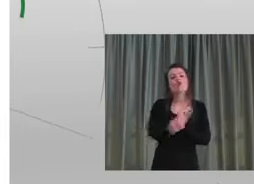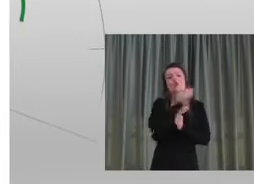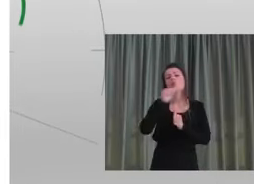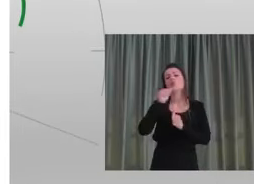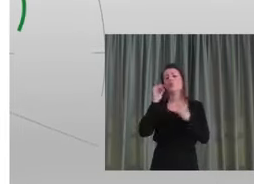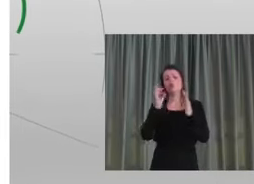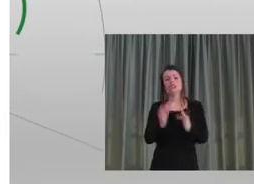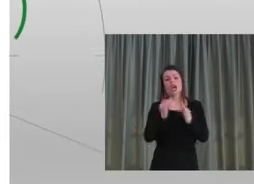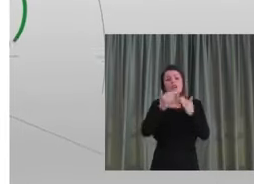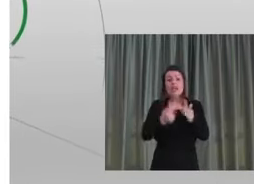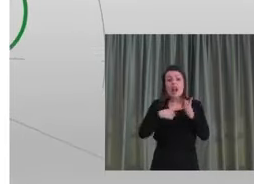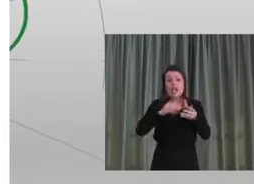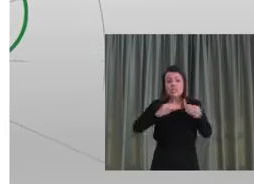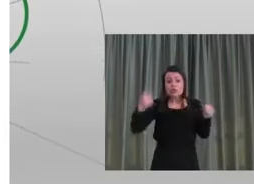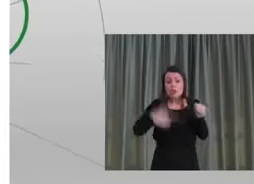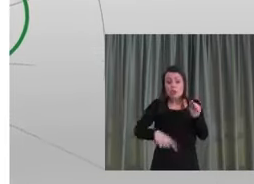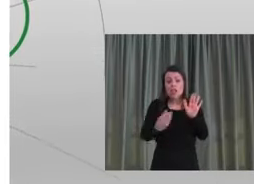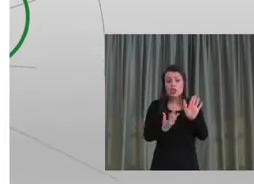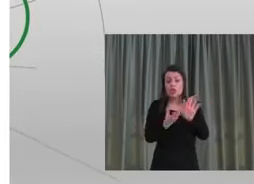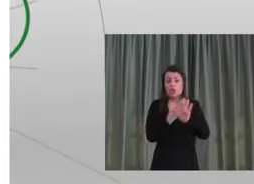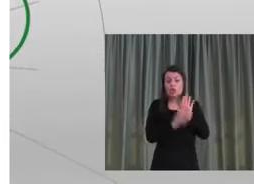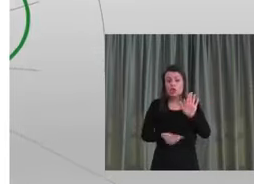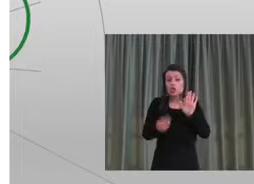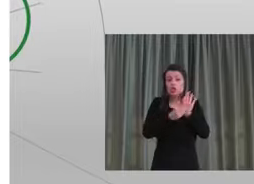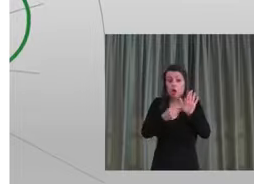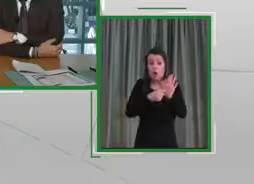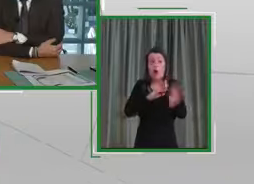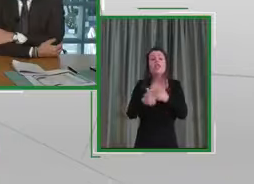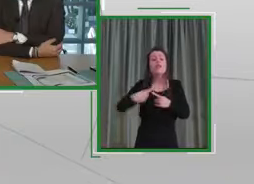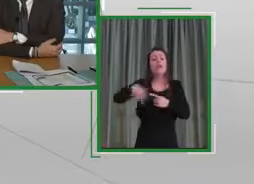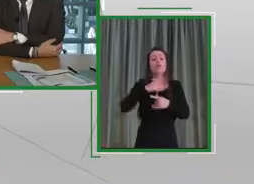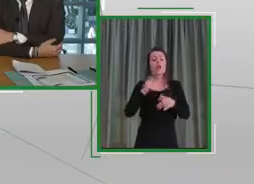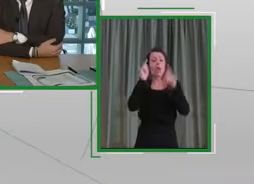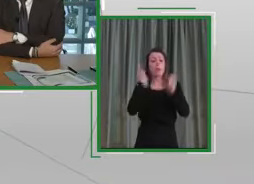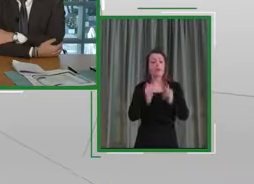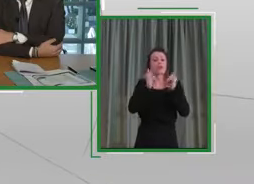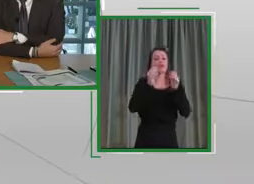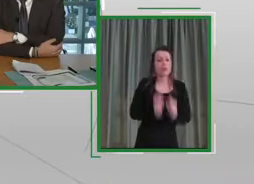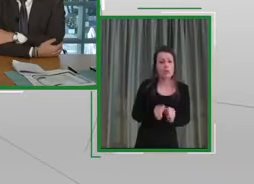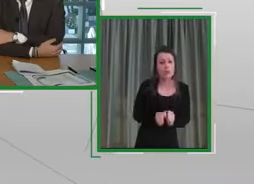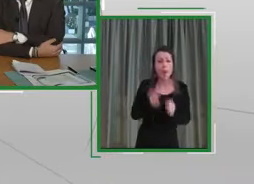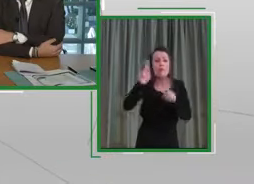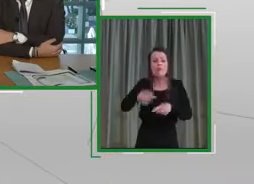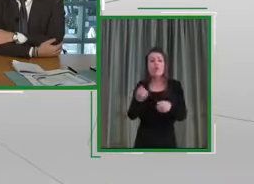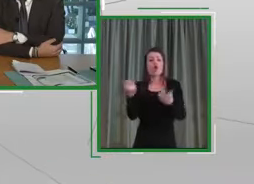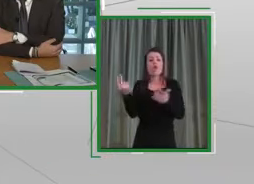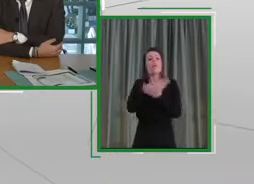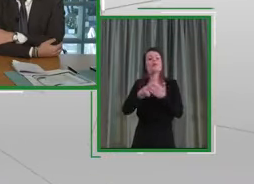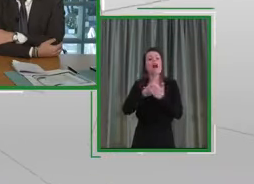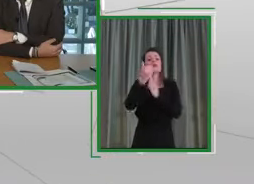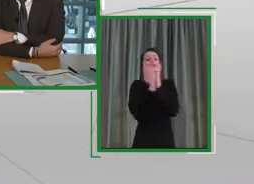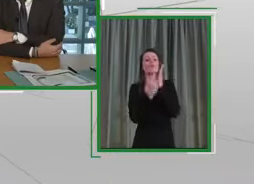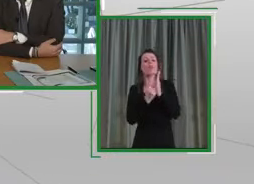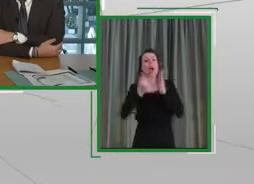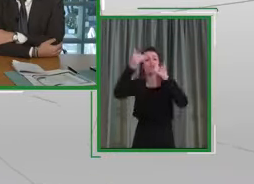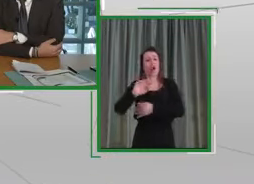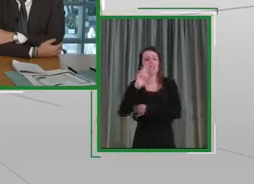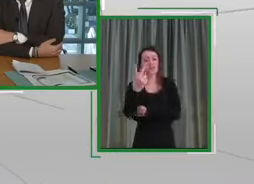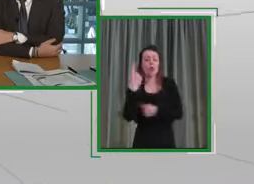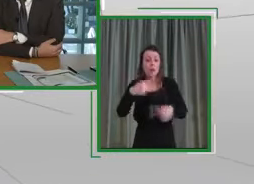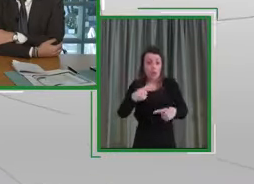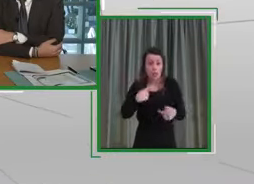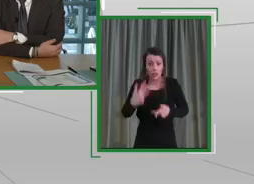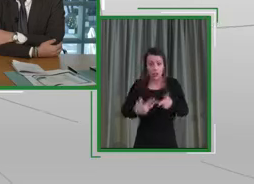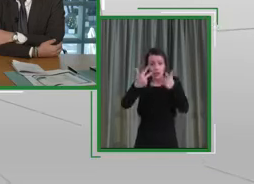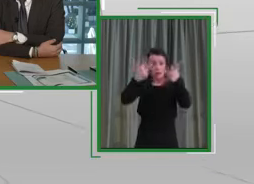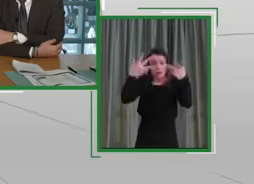per poter pianificare la fase due detto questo io ringrazio tutti quanti tutti quelli che stanno